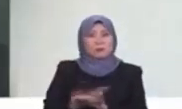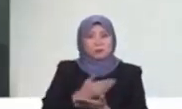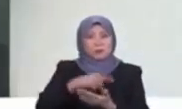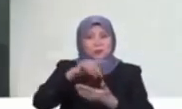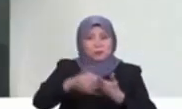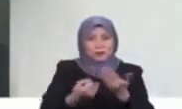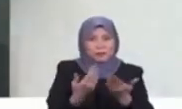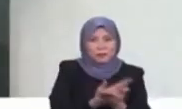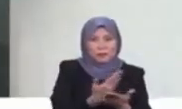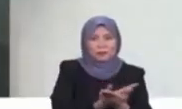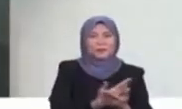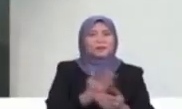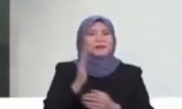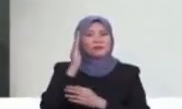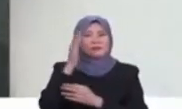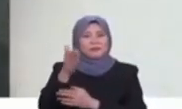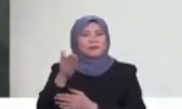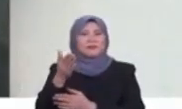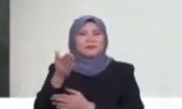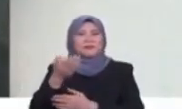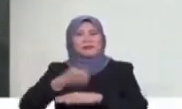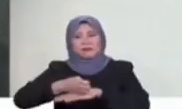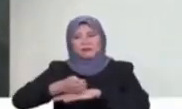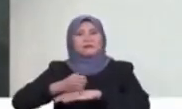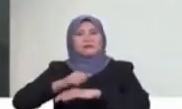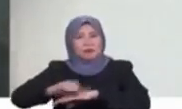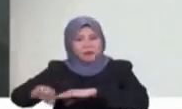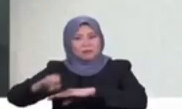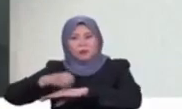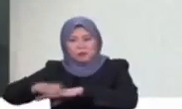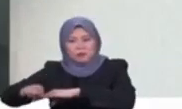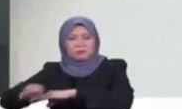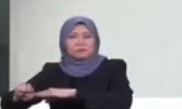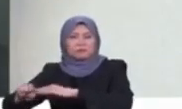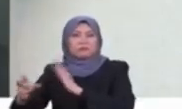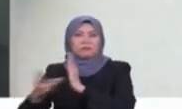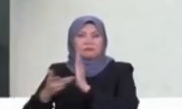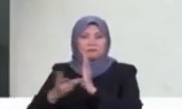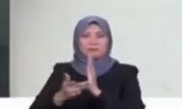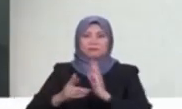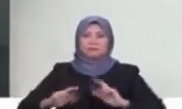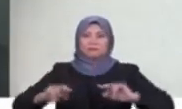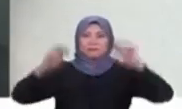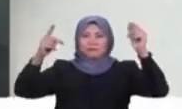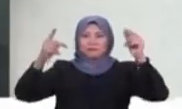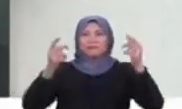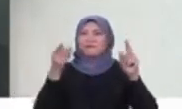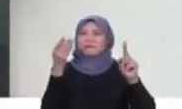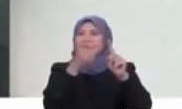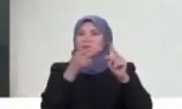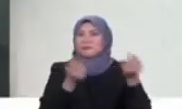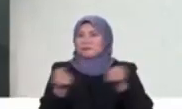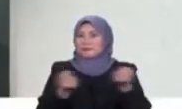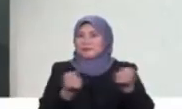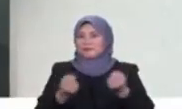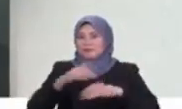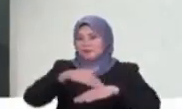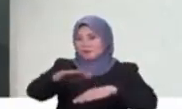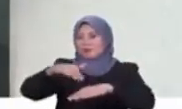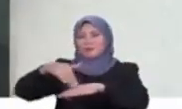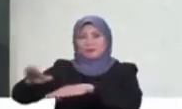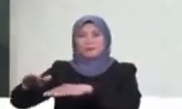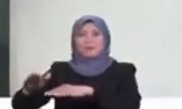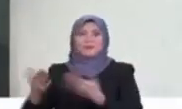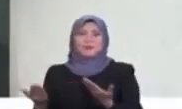terbaru ini akan merancakkan lagi ekspor dalam bidang teknologi tertinggi iaitu otomotif ke negara-negara yang